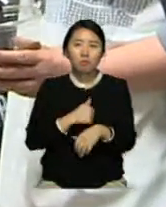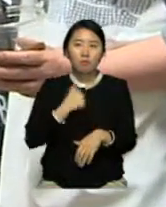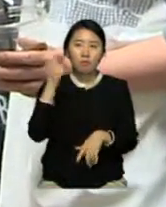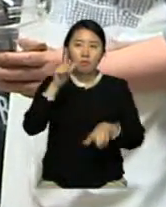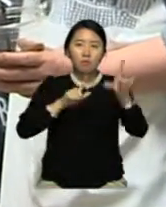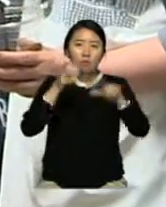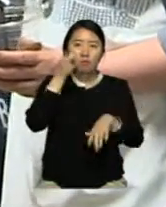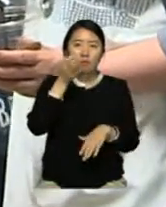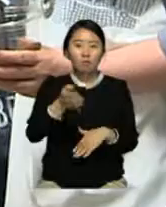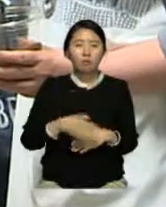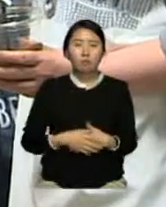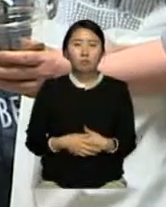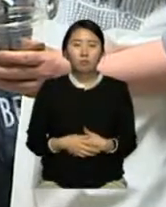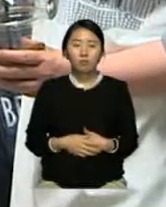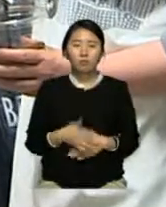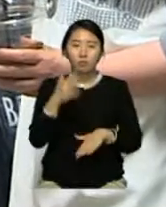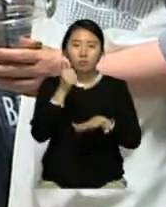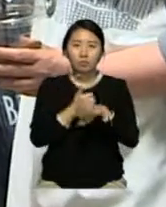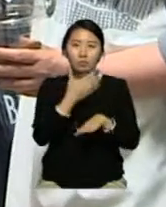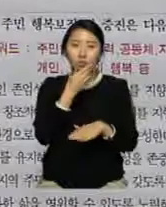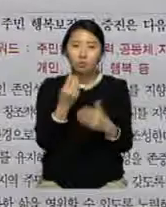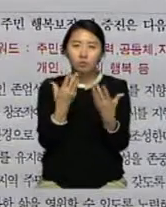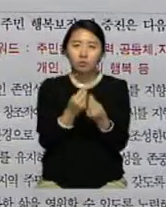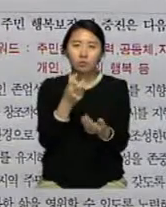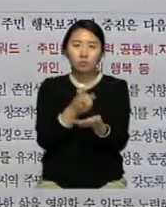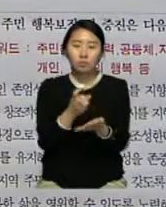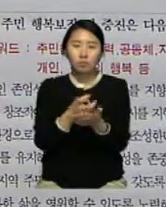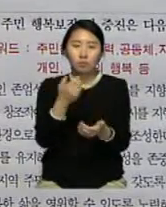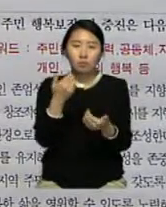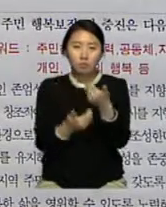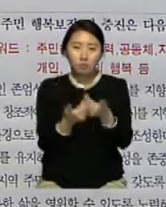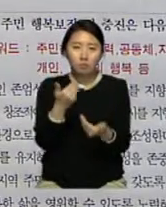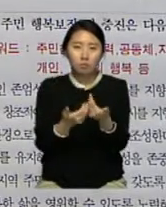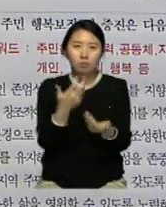모습을 보였습니다. 결국 행복조례는 갈등조례가 됐고